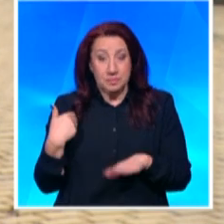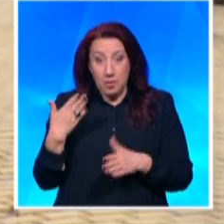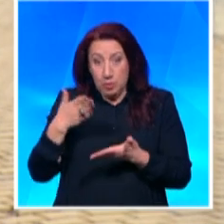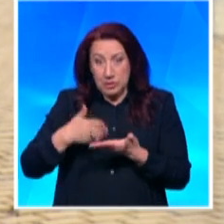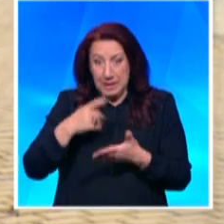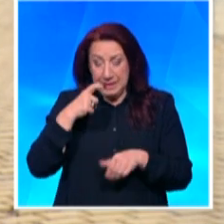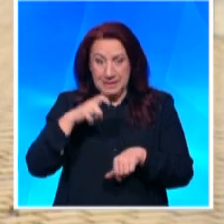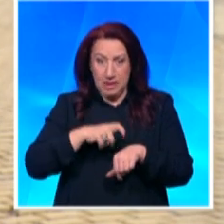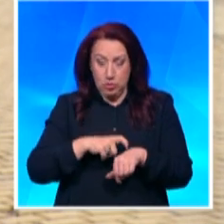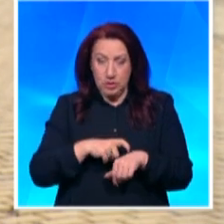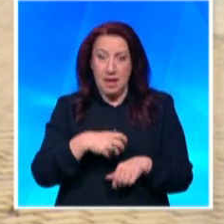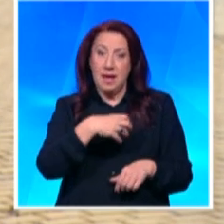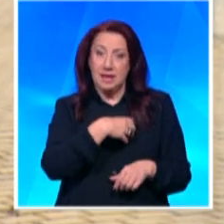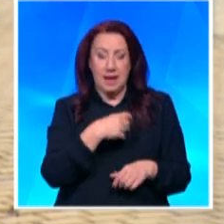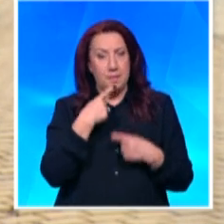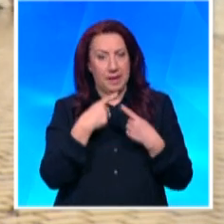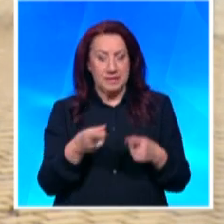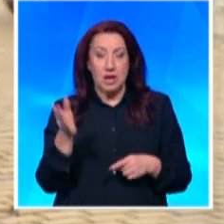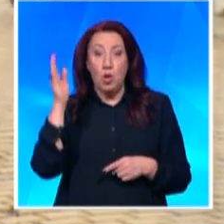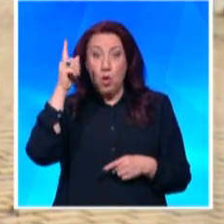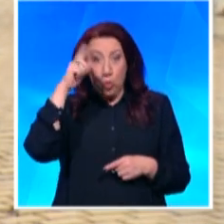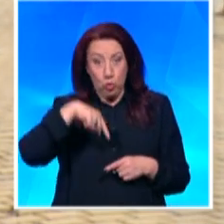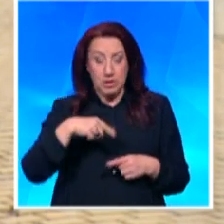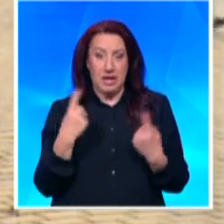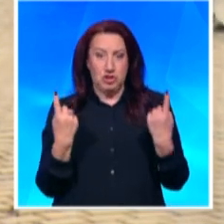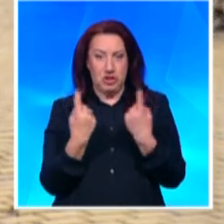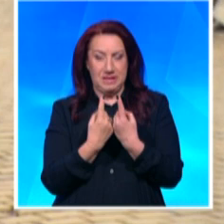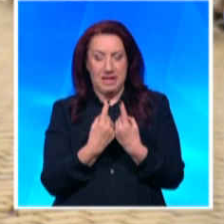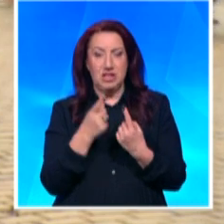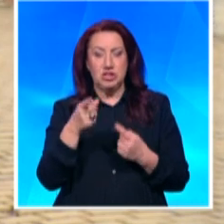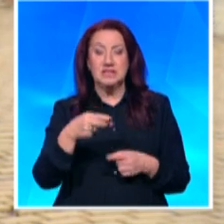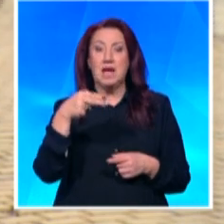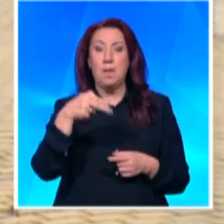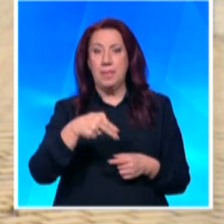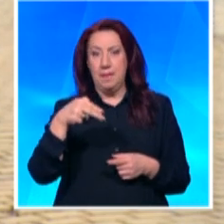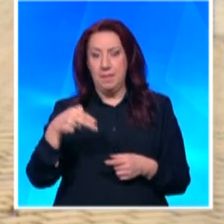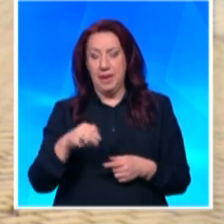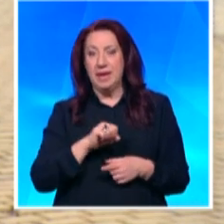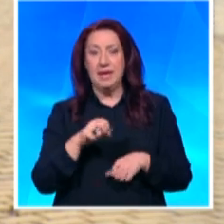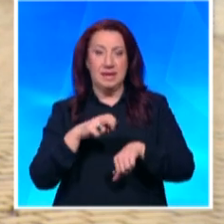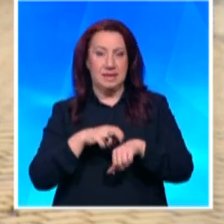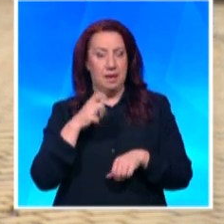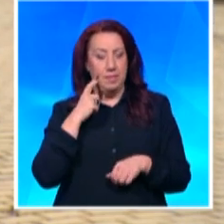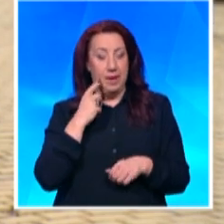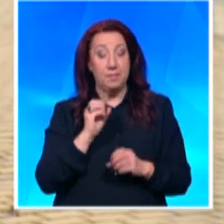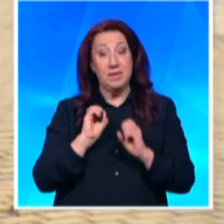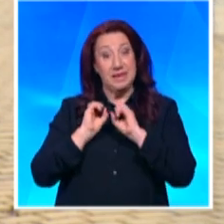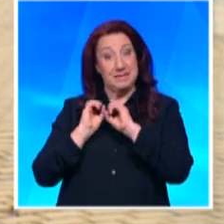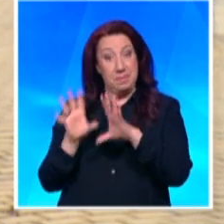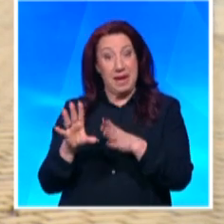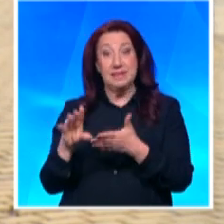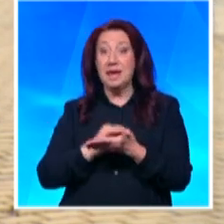потвърдиха, че утре ще се срещнат с представителите на Продължаваме промяната и Демократична България и са ги уведомили писмено и